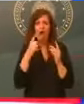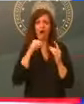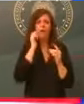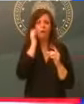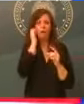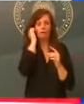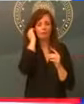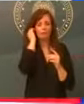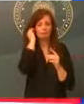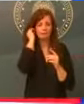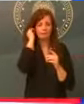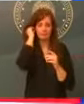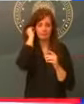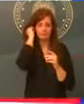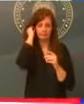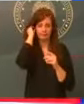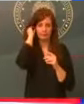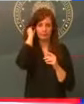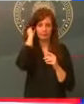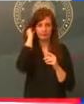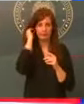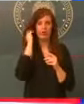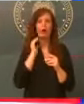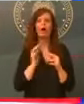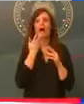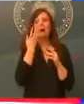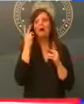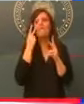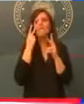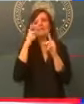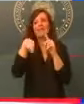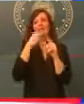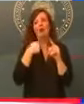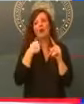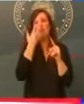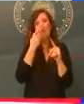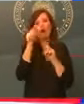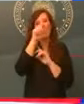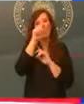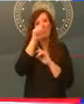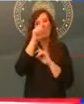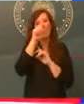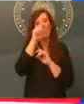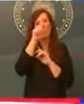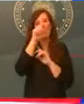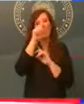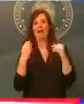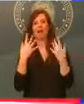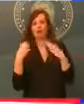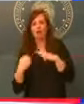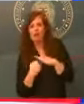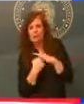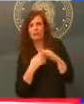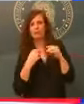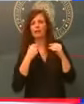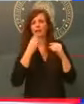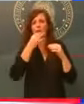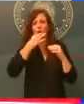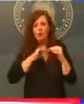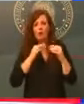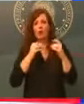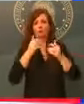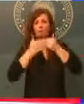più sicura più innovativa più digitalizzata e più sostenibile è impensabile che tutto questo